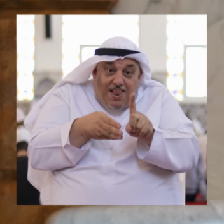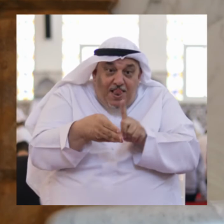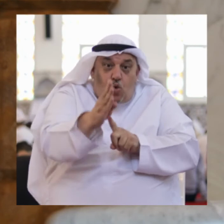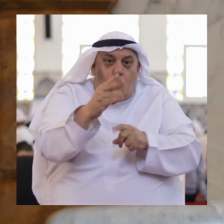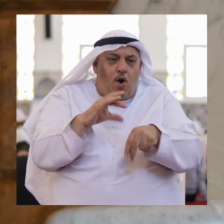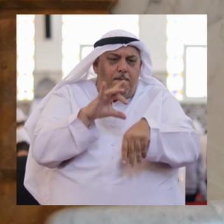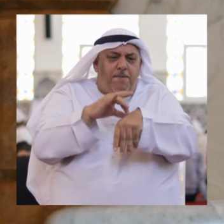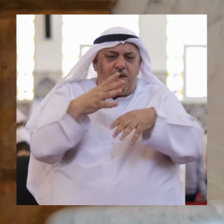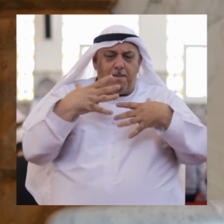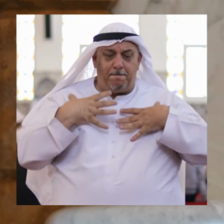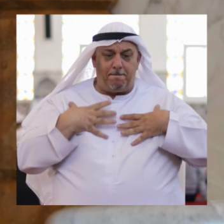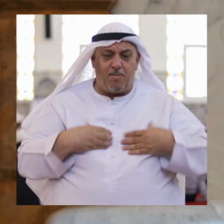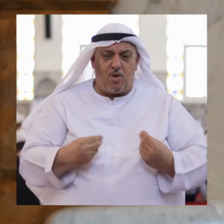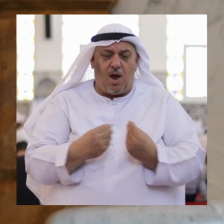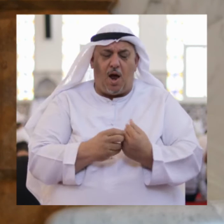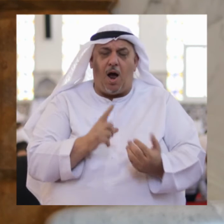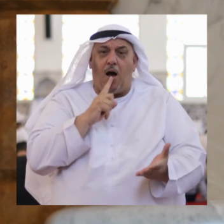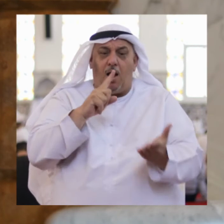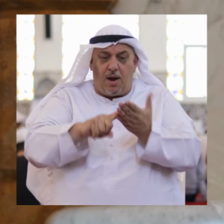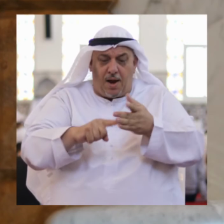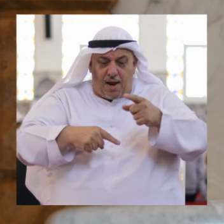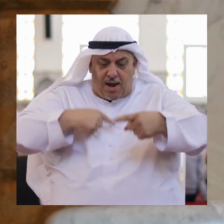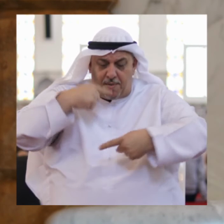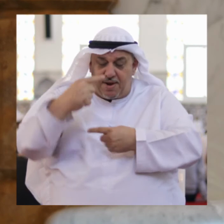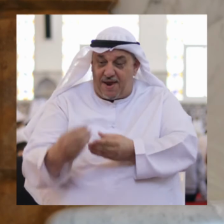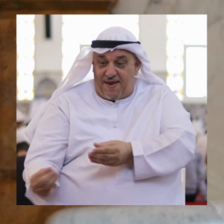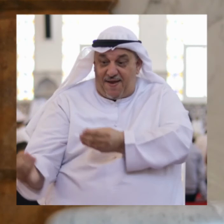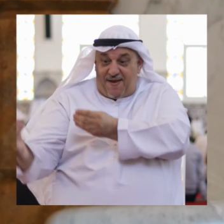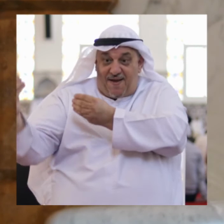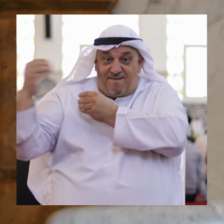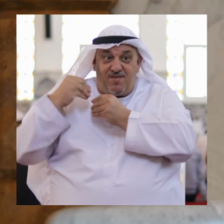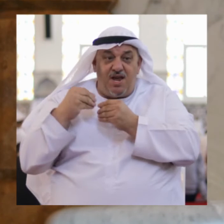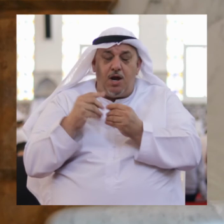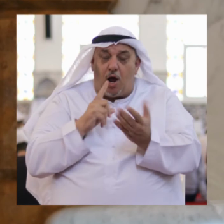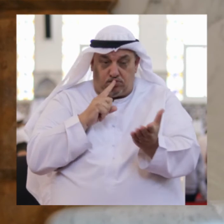ووعدنا على ذلك بالثواب الاوفى